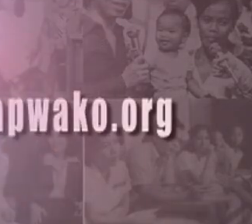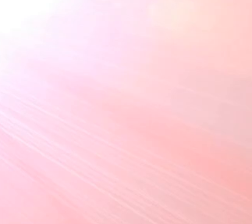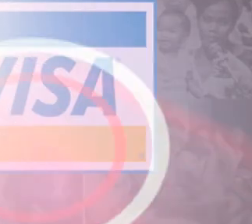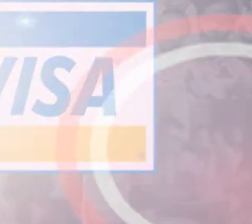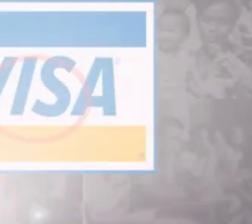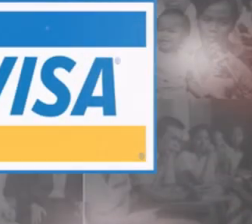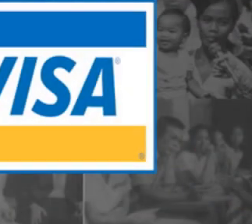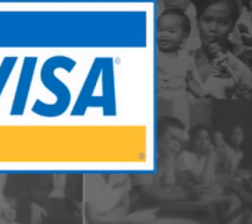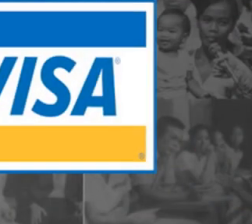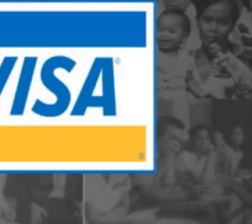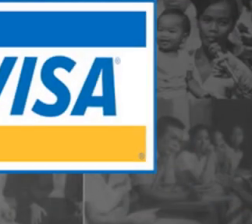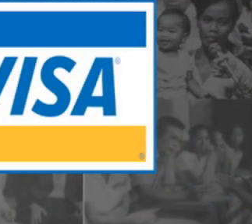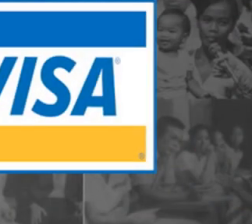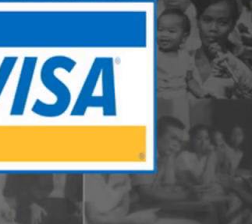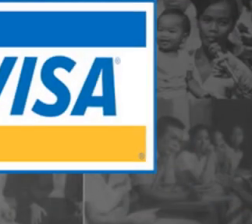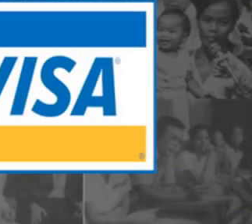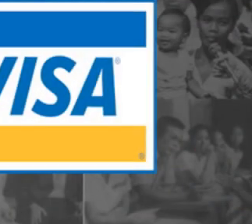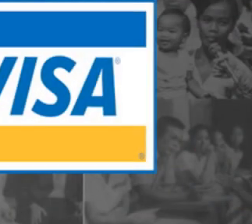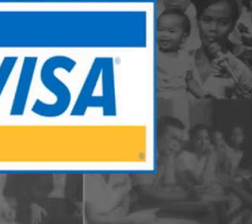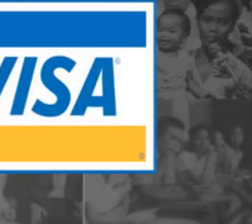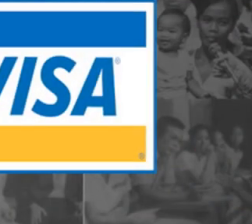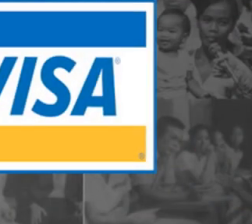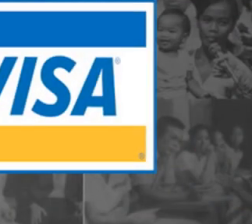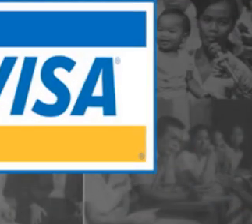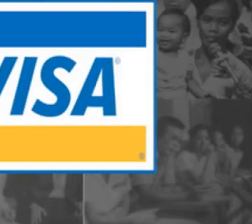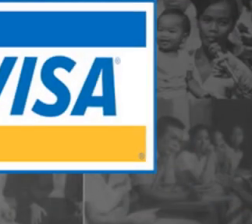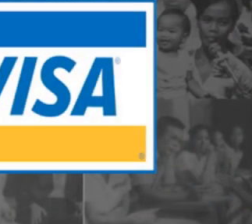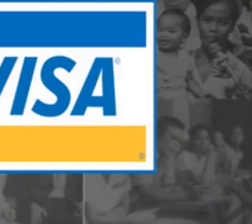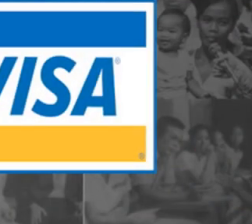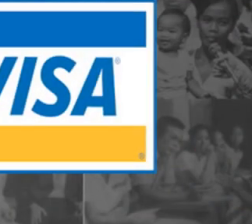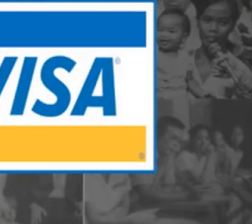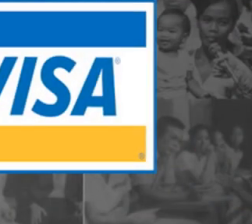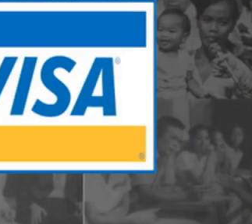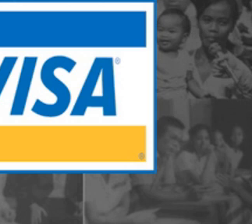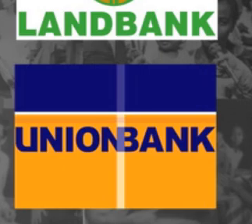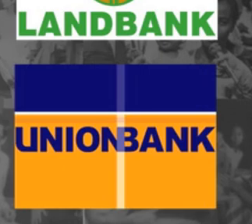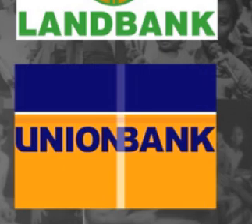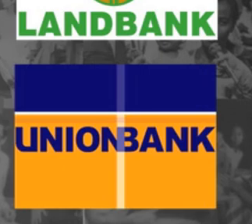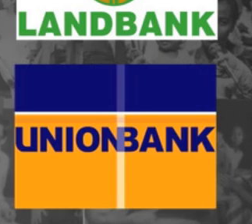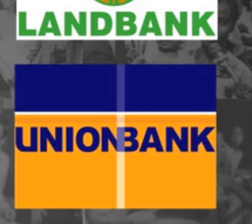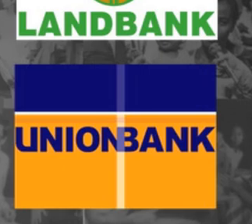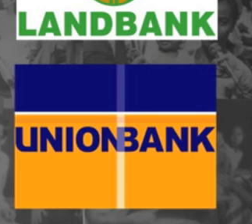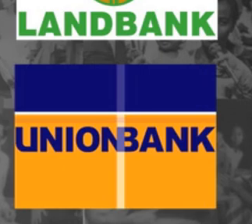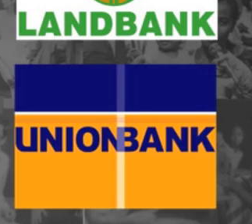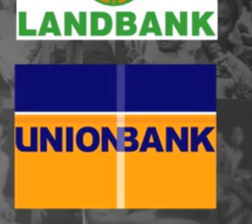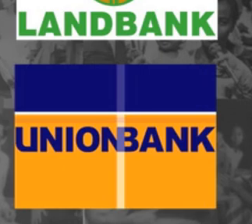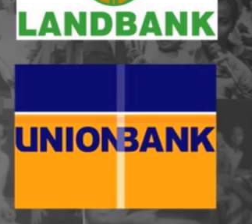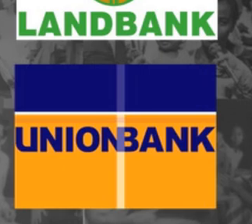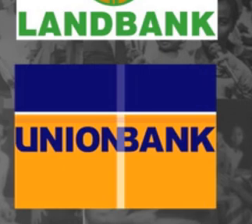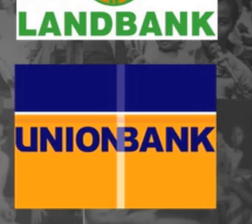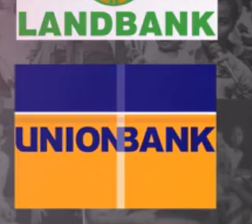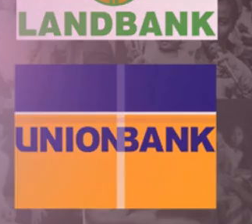www.kapwako.org. Pwede rin kayong mag-donate sa pamamagitan ng inyong mga credit cards at debit cards.